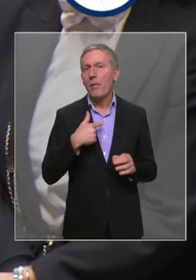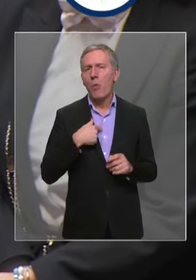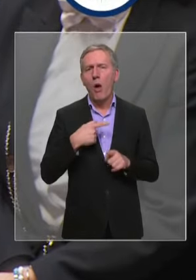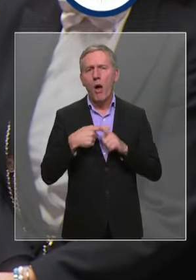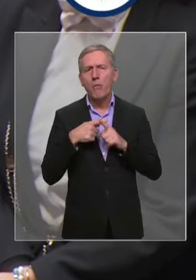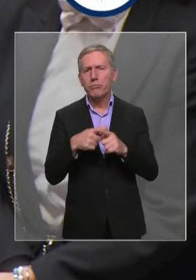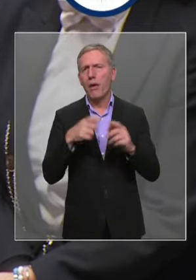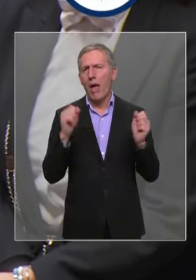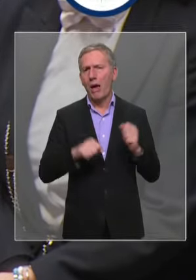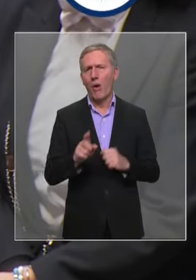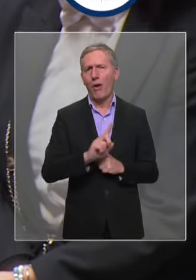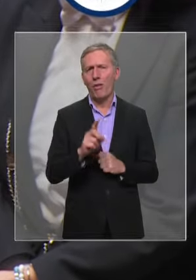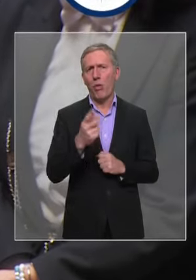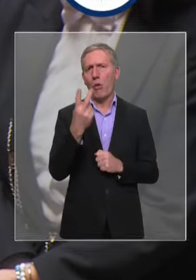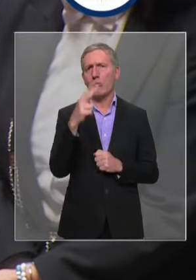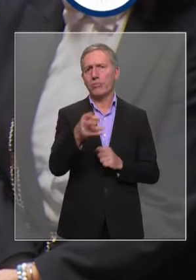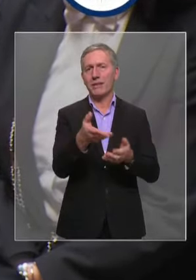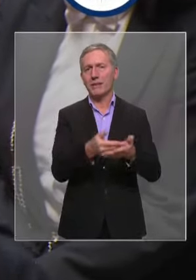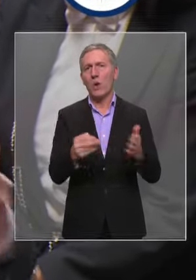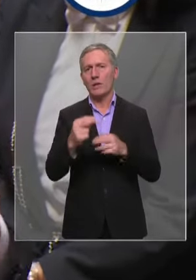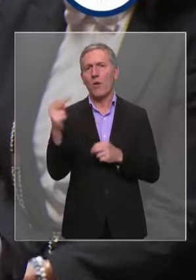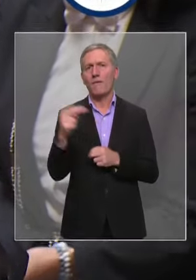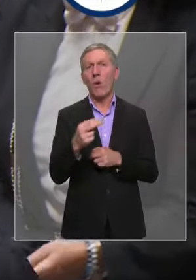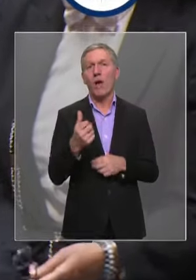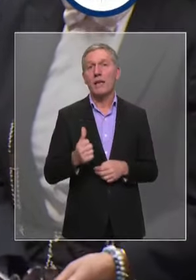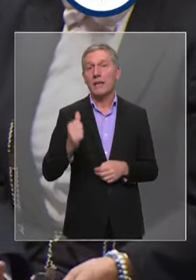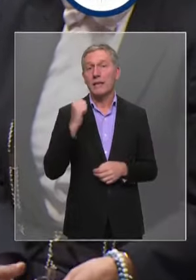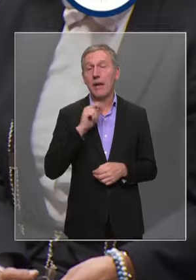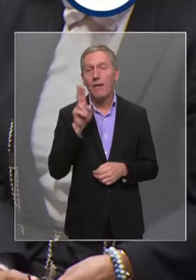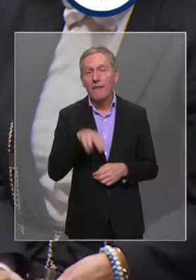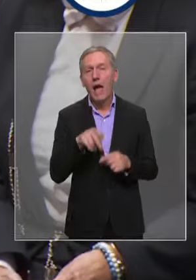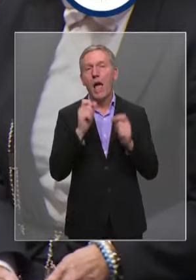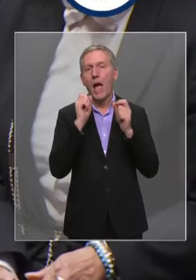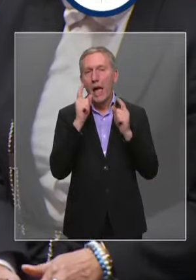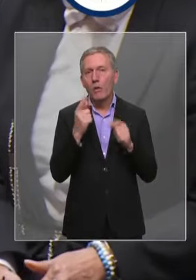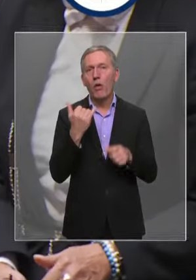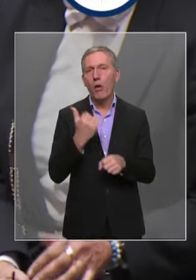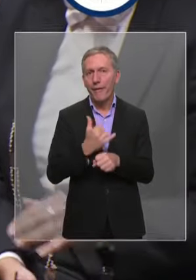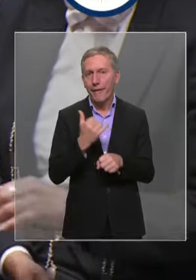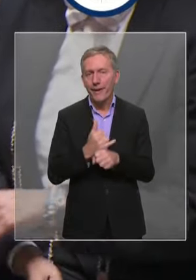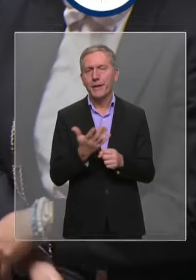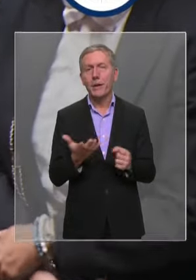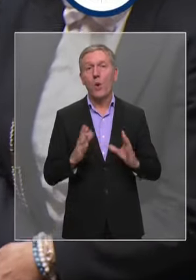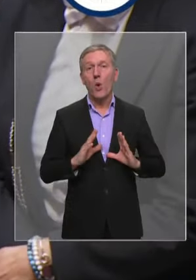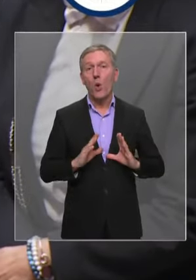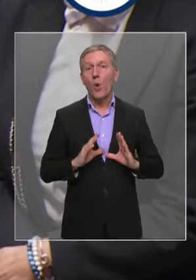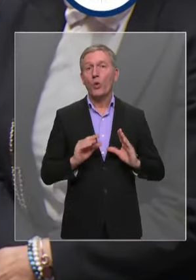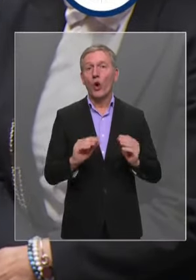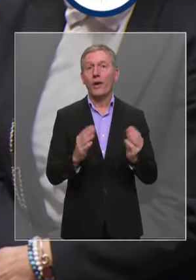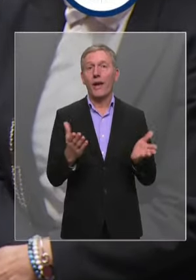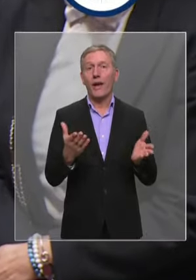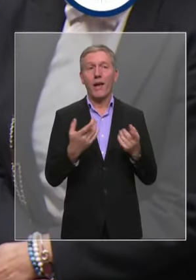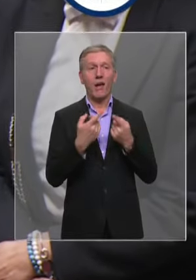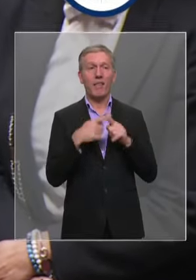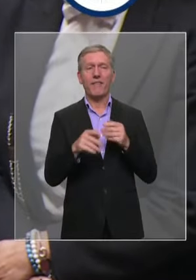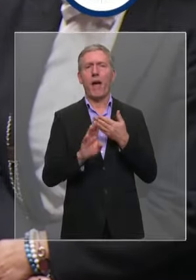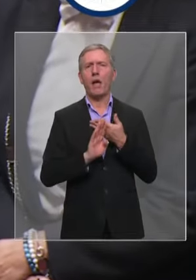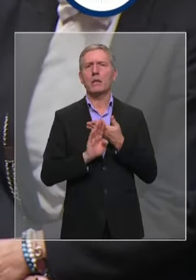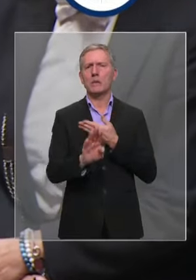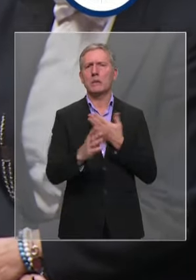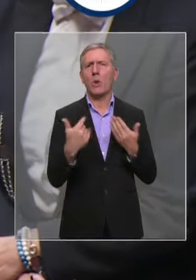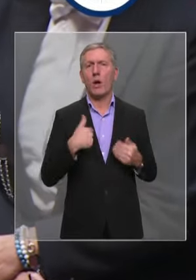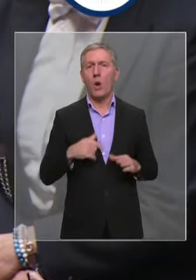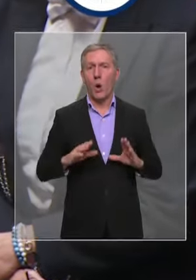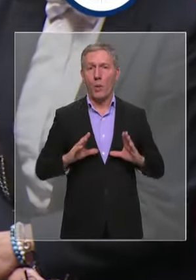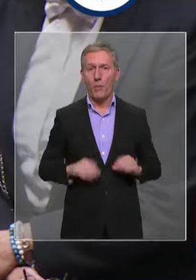pas votre lecture de la situation d'hier. Étonnant, non ? Alors, très concrètement, la différence de notre